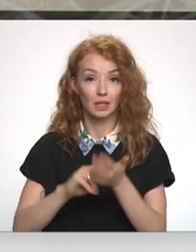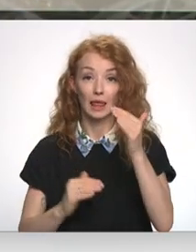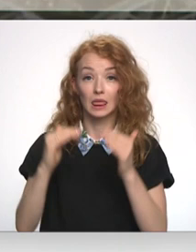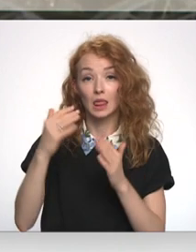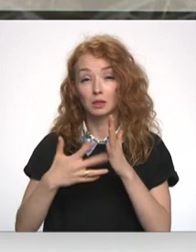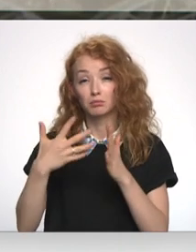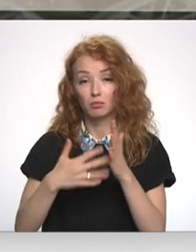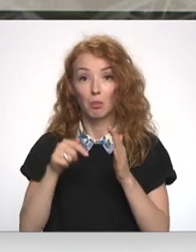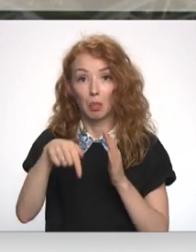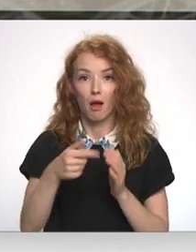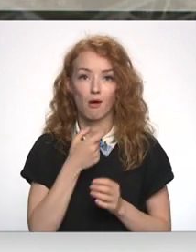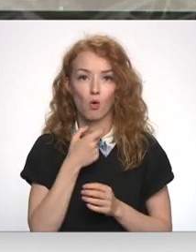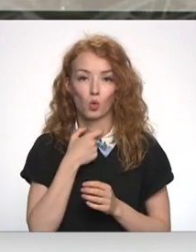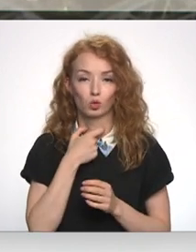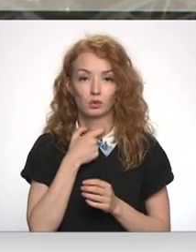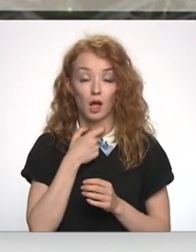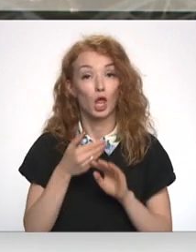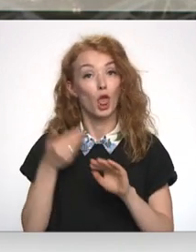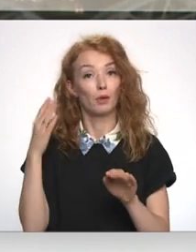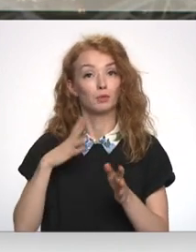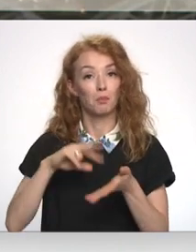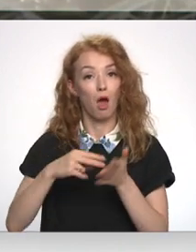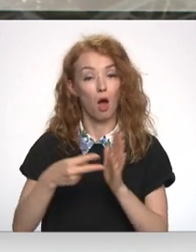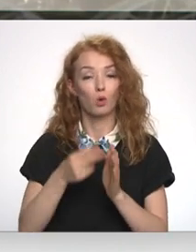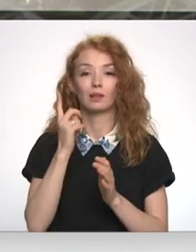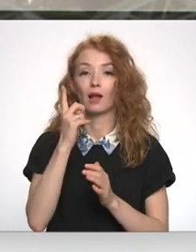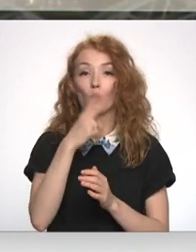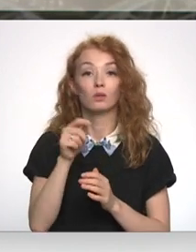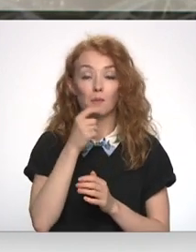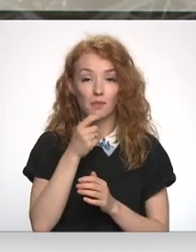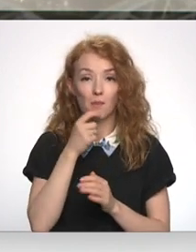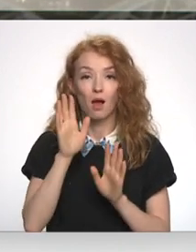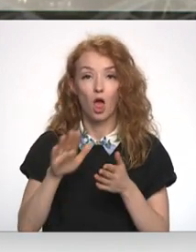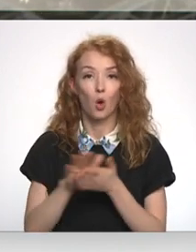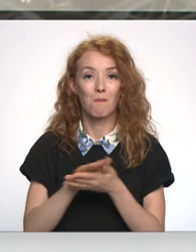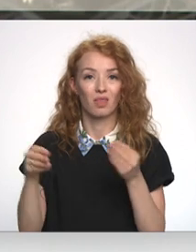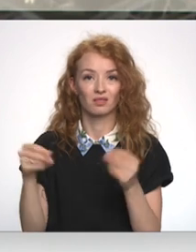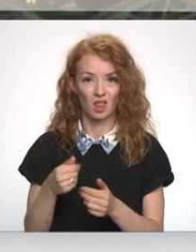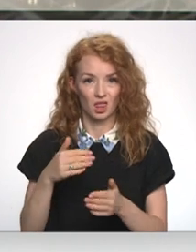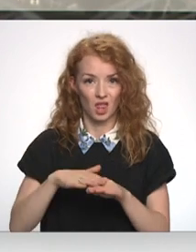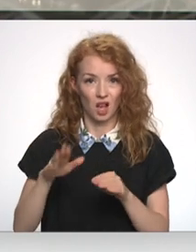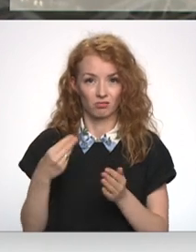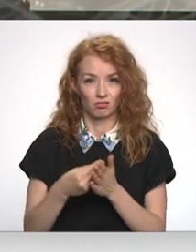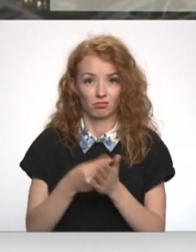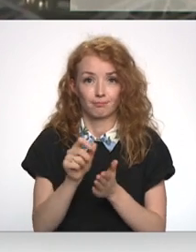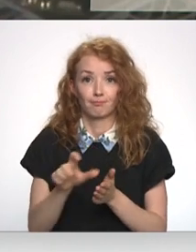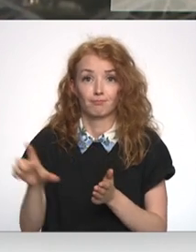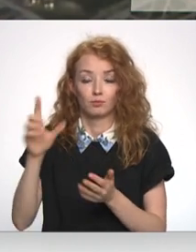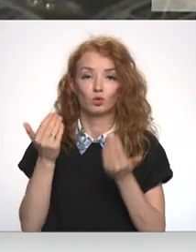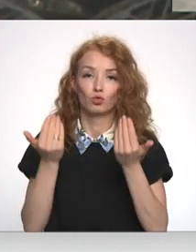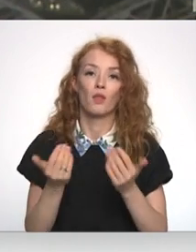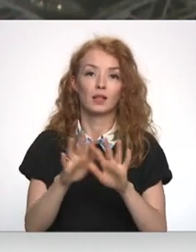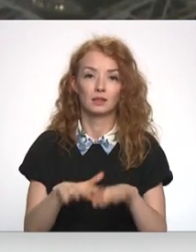jau augustā, nevis kā sākotnē plānots no septembra. Lai kompensētu pieaugošo dzīves dārdzību, Saeima šodien lēma